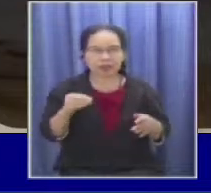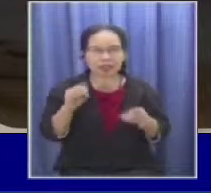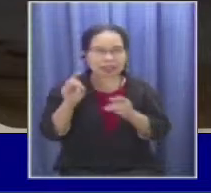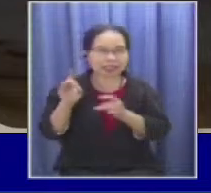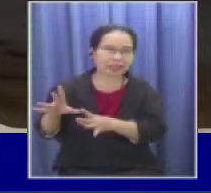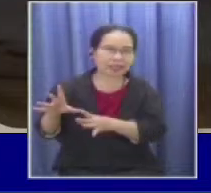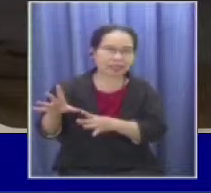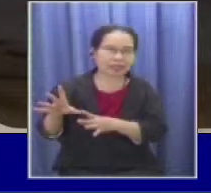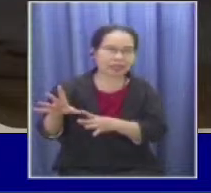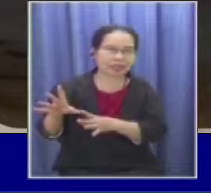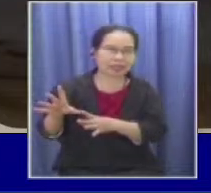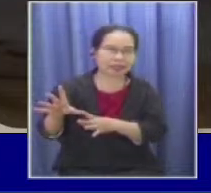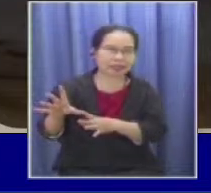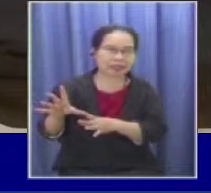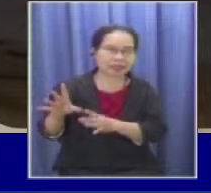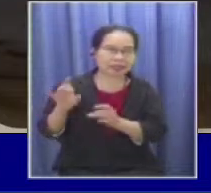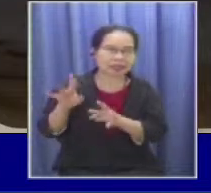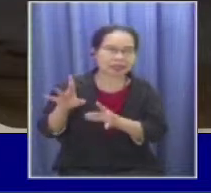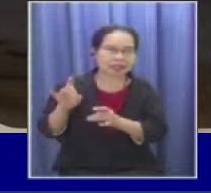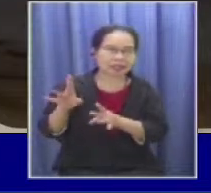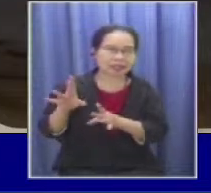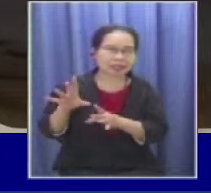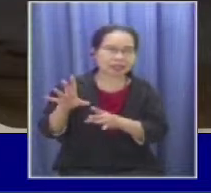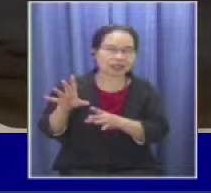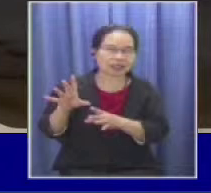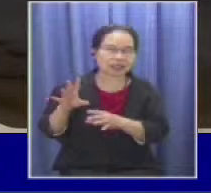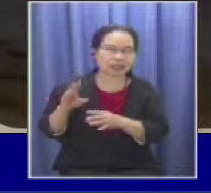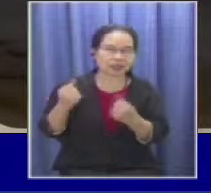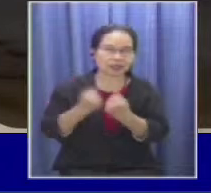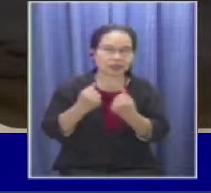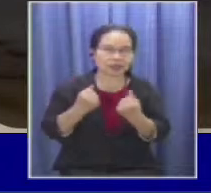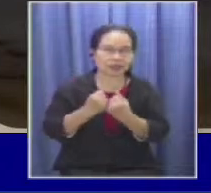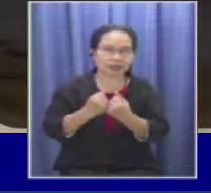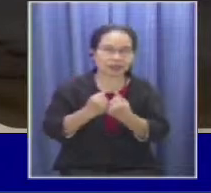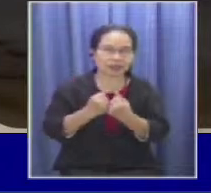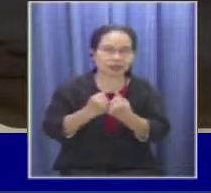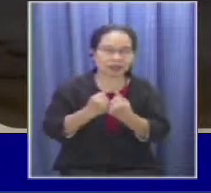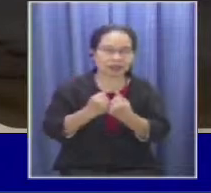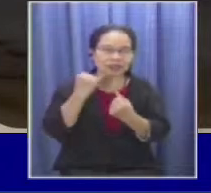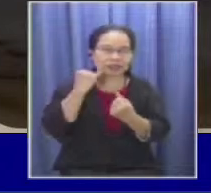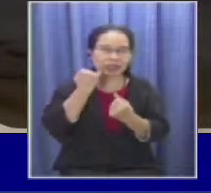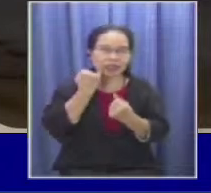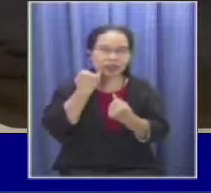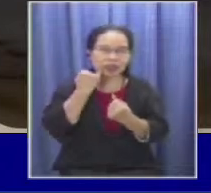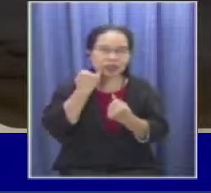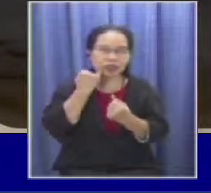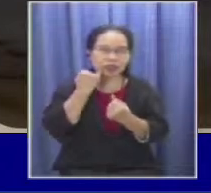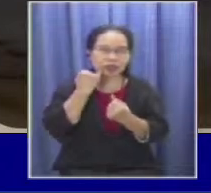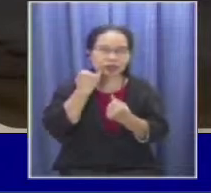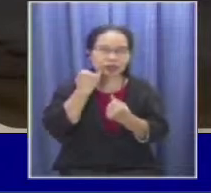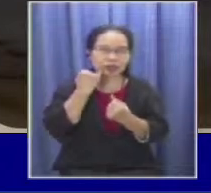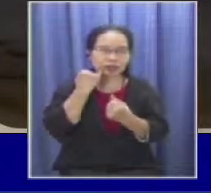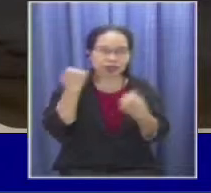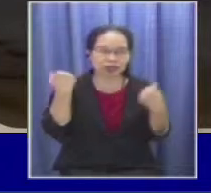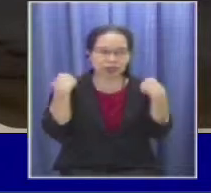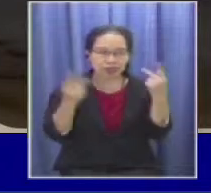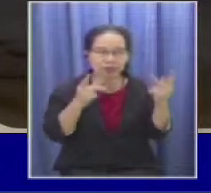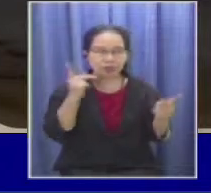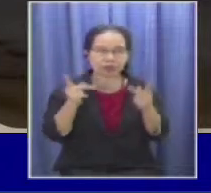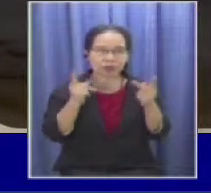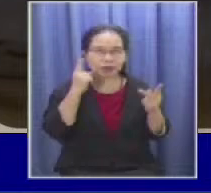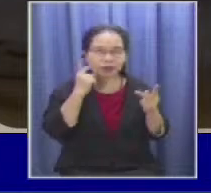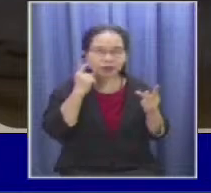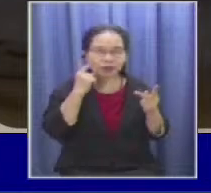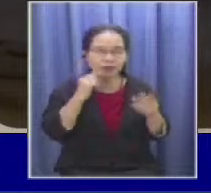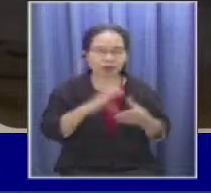ye otane akaye ahoye a wonipa bi ni mo no kakra ne wa ya aka awarefuo ma ware